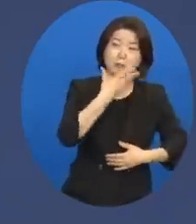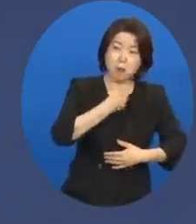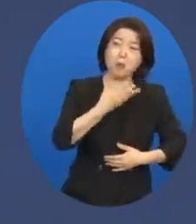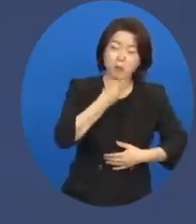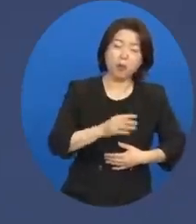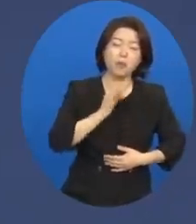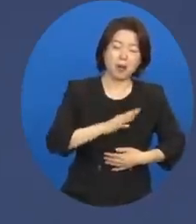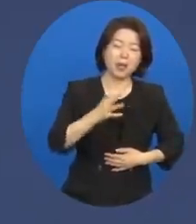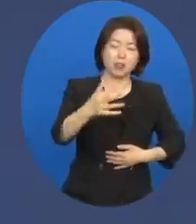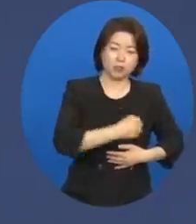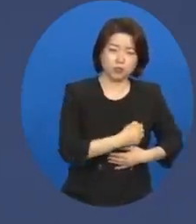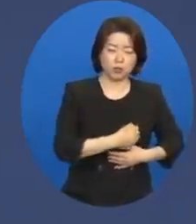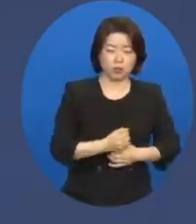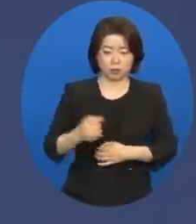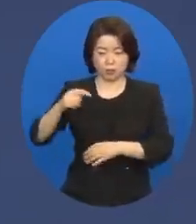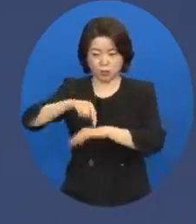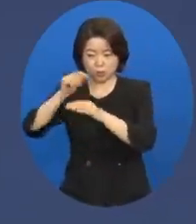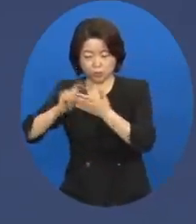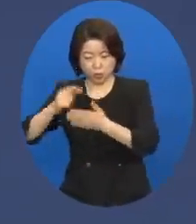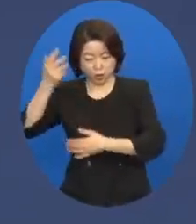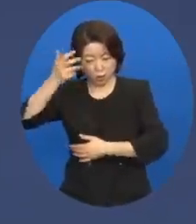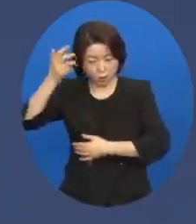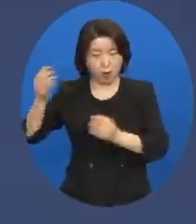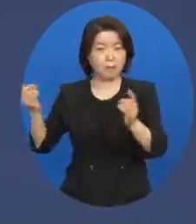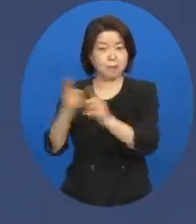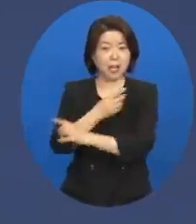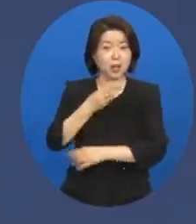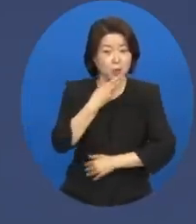그 심령이 바뀌질 않으니까, 그러니까